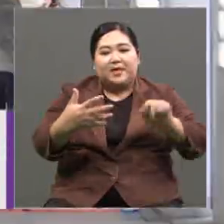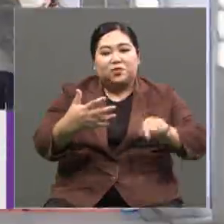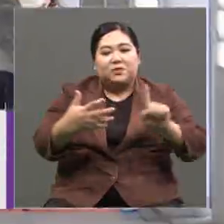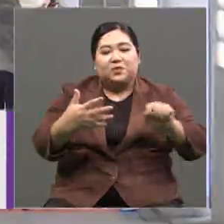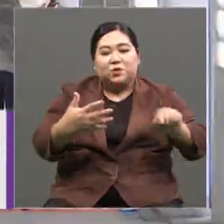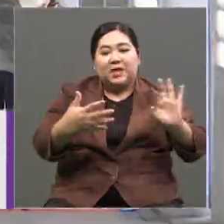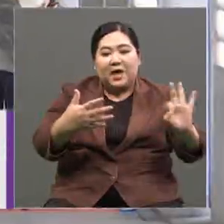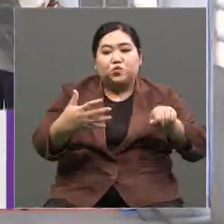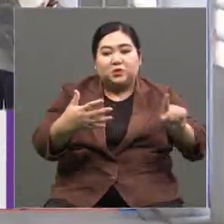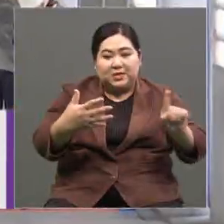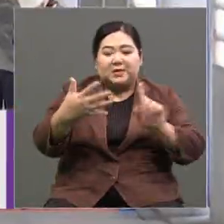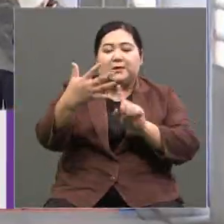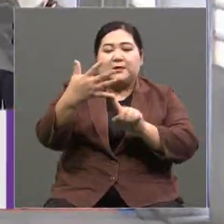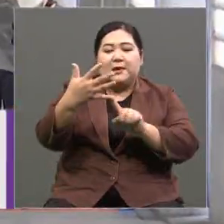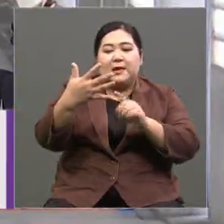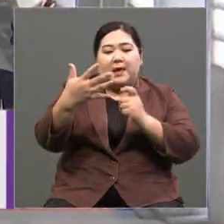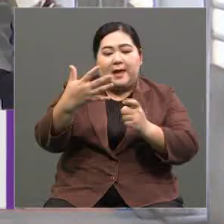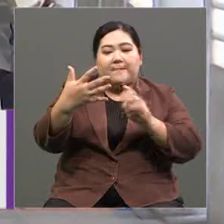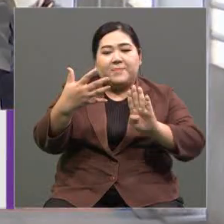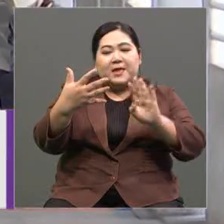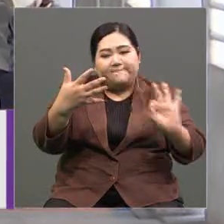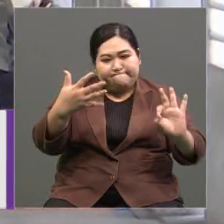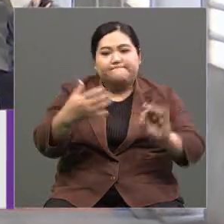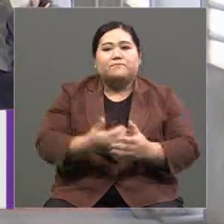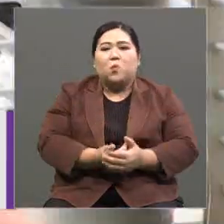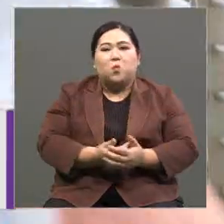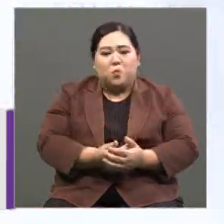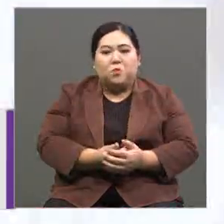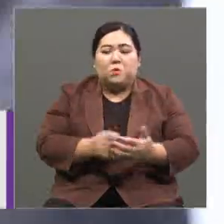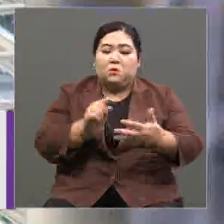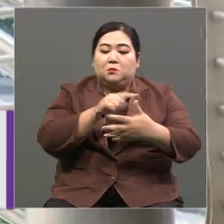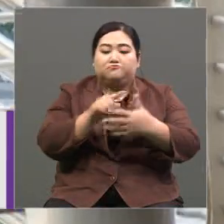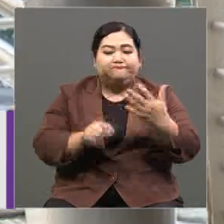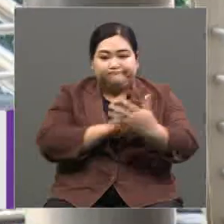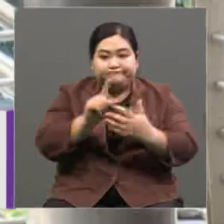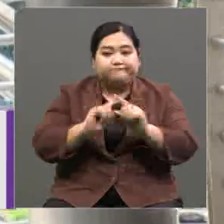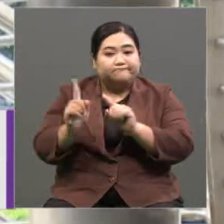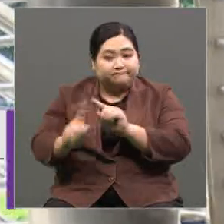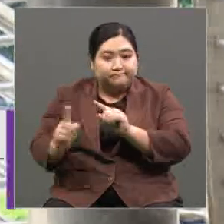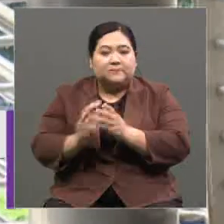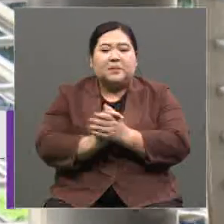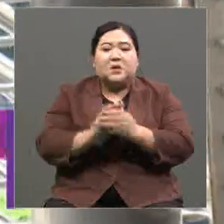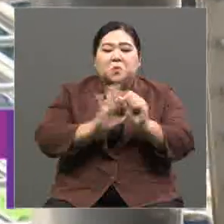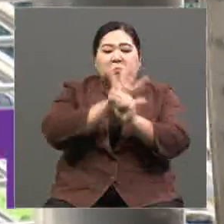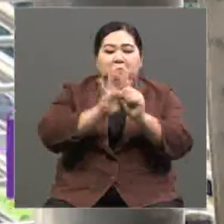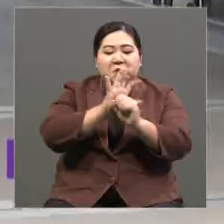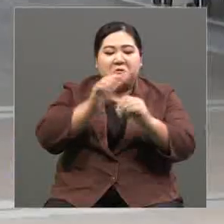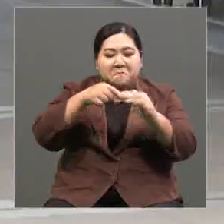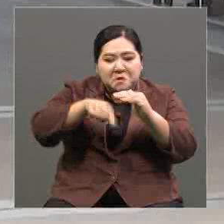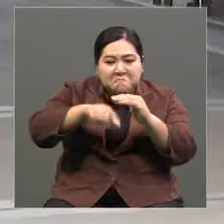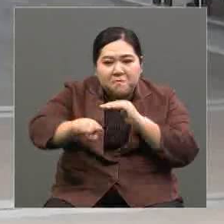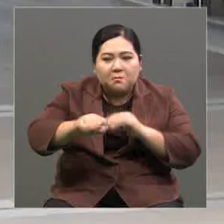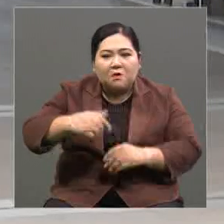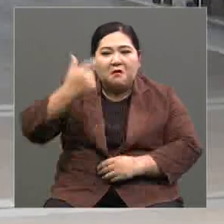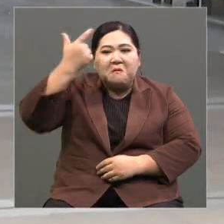xbb.1.9.1แล้วก็ xdfซึ่งจากความได้เปรียบในการเพิ่มจำนวนและกะความสามารถในการลงภูมิคุ้มกัน